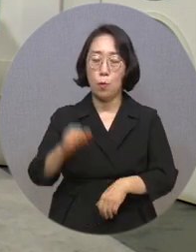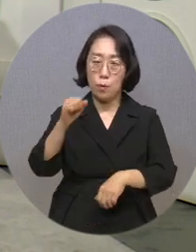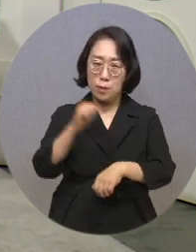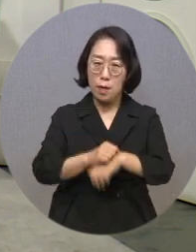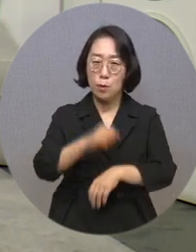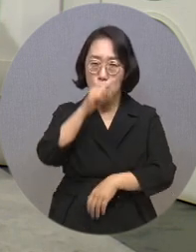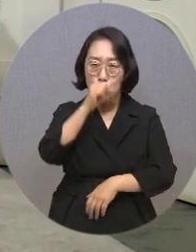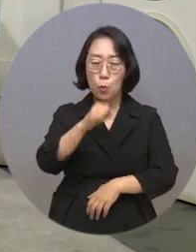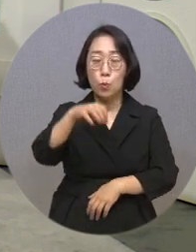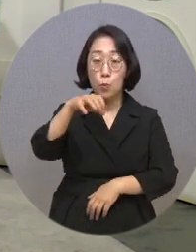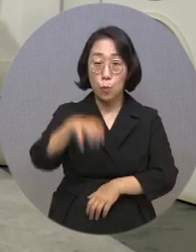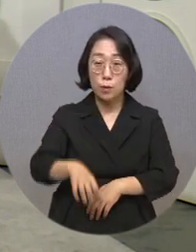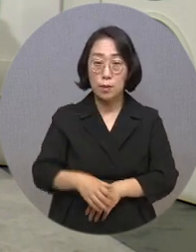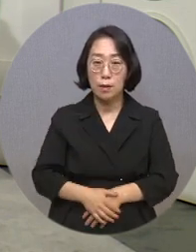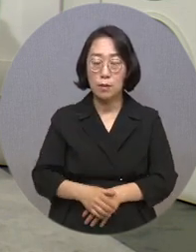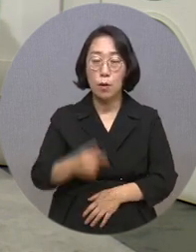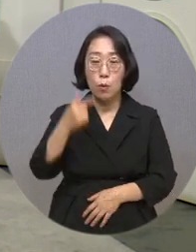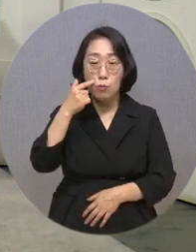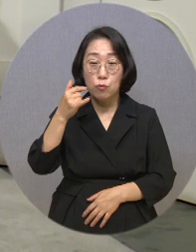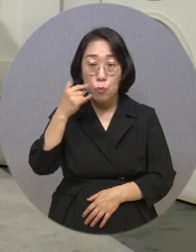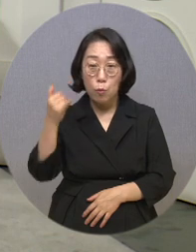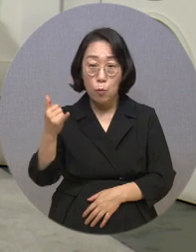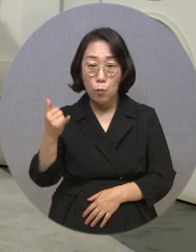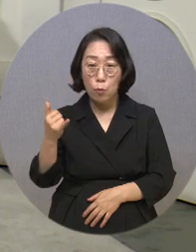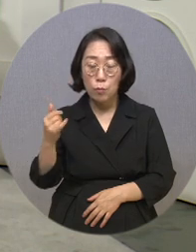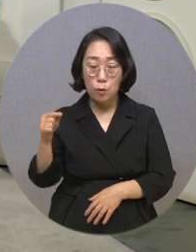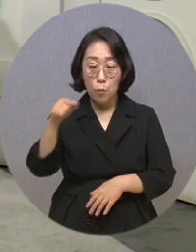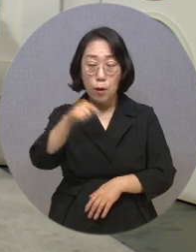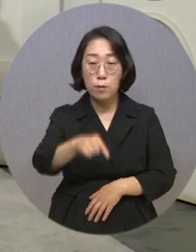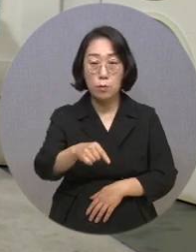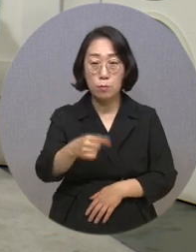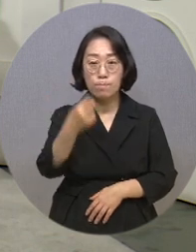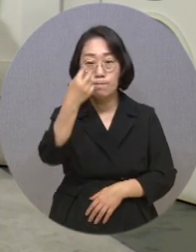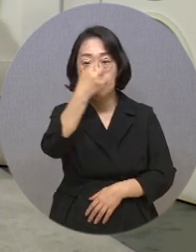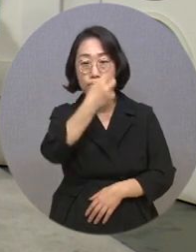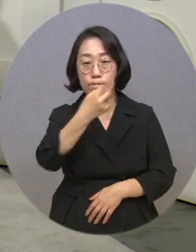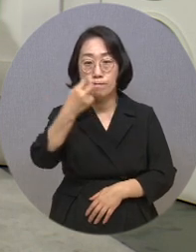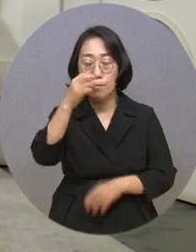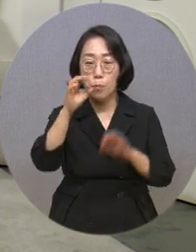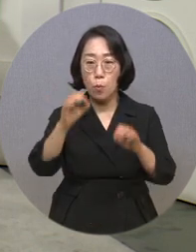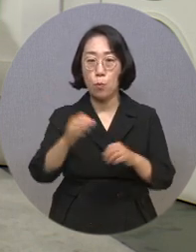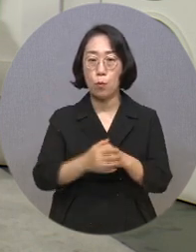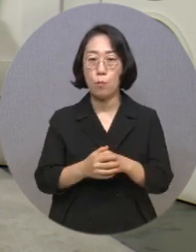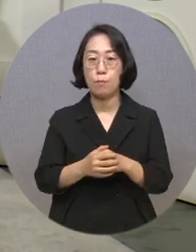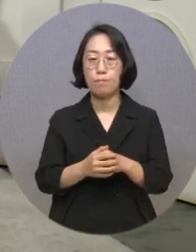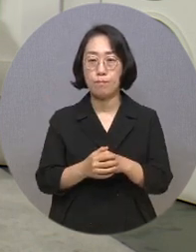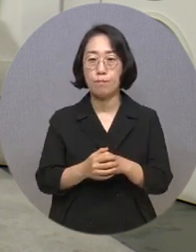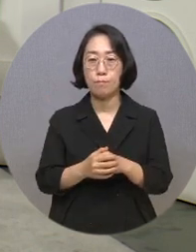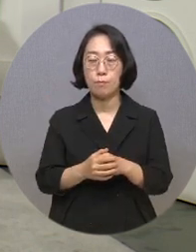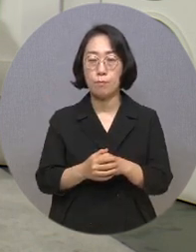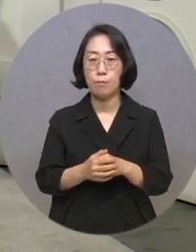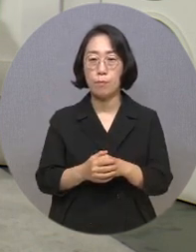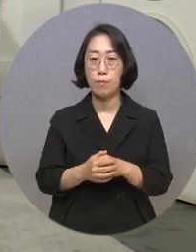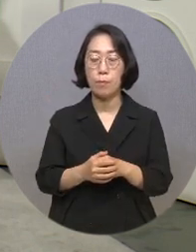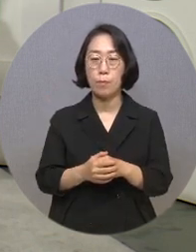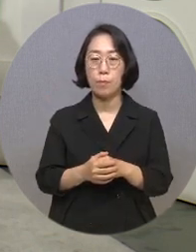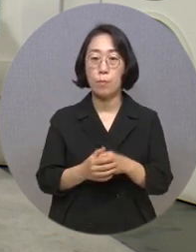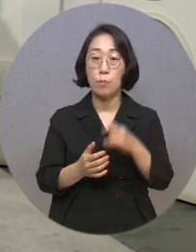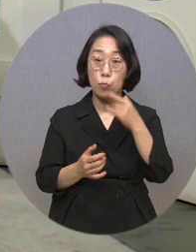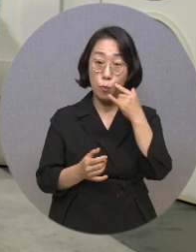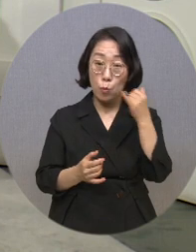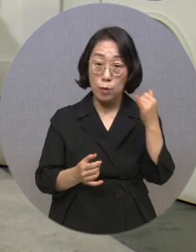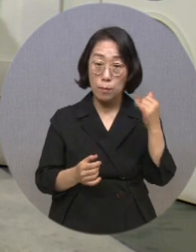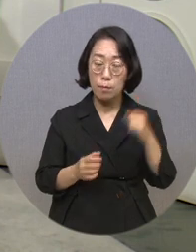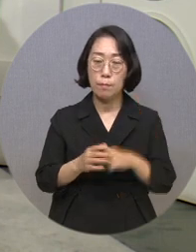해서 보호자들이 와서 보시고 저 한 뭐 5년씩이고 어머니 모셨던 보호자들이